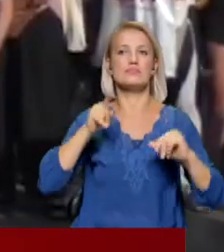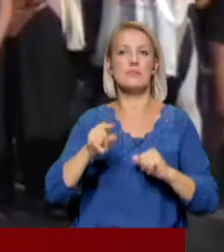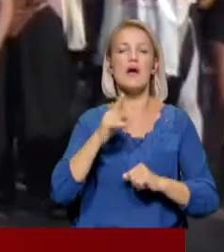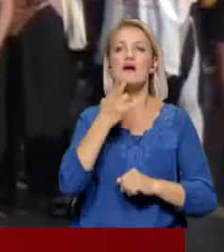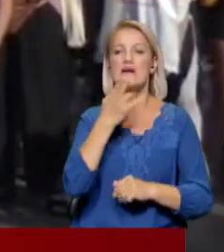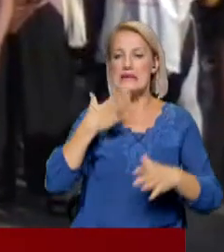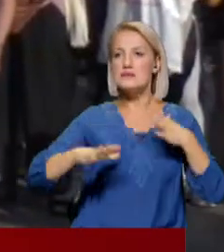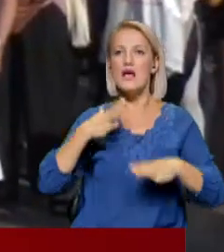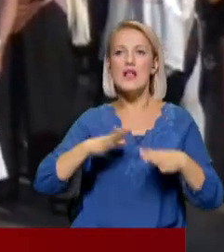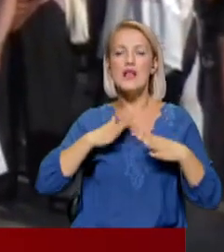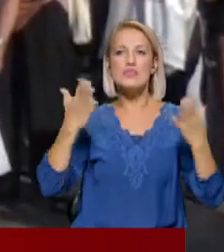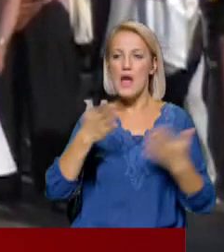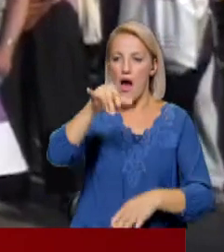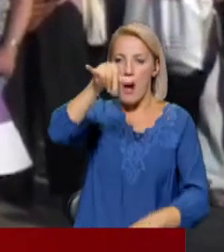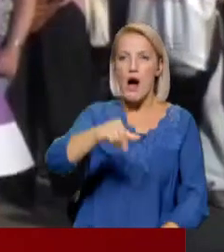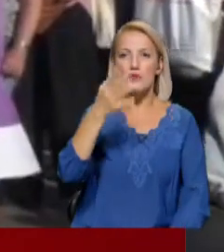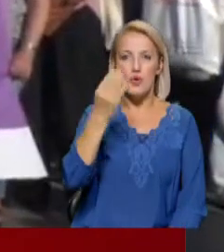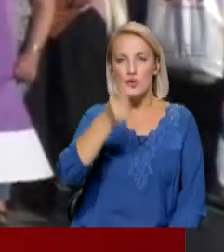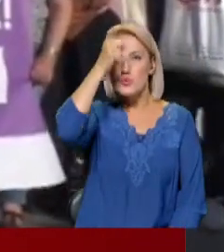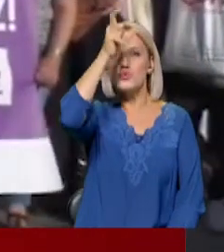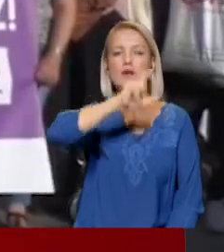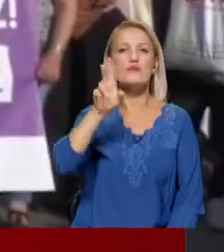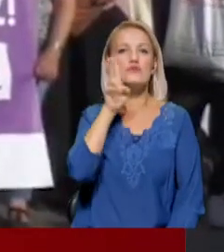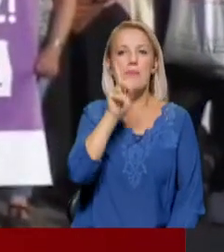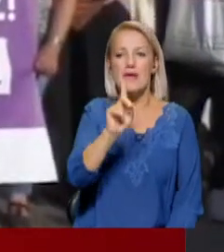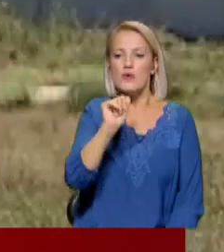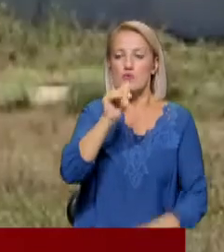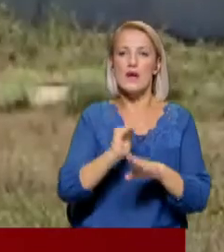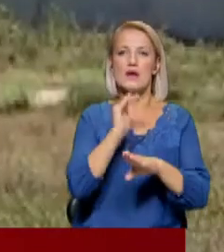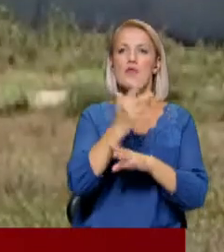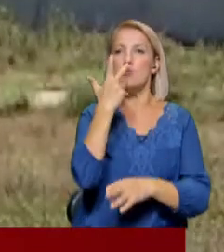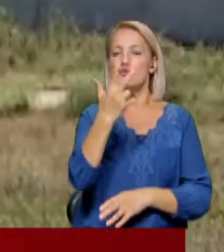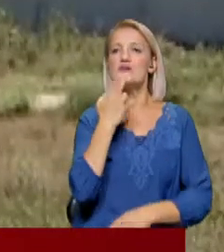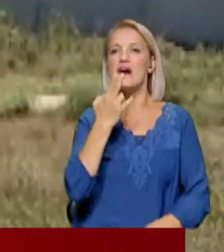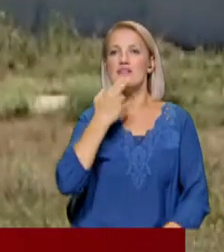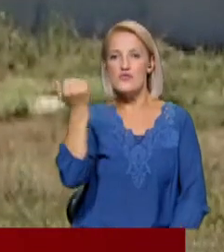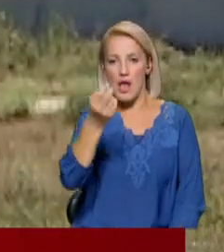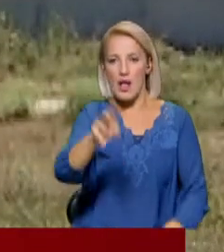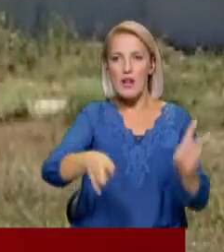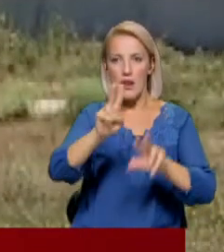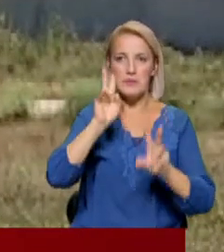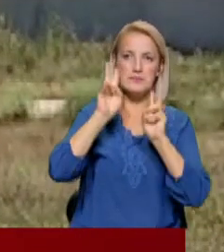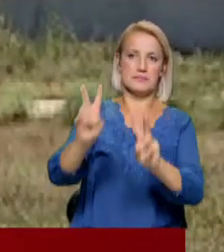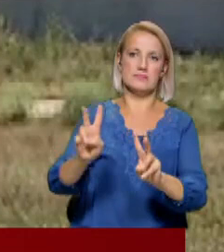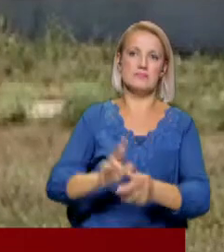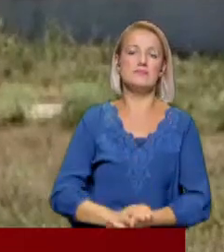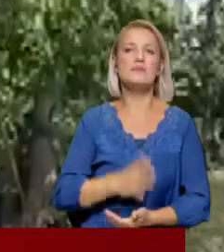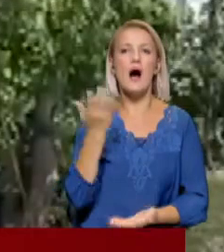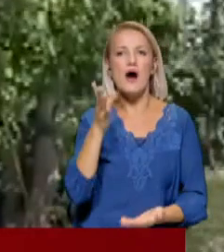Kadınların taleplerinde ne kadar haklı olduğu, Türkiye'de son bir günde yaşanan 3 kadın cinayetiyle gözler önüne